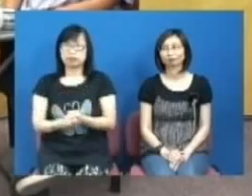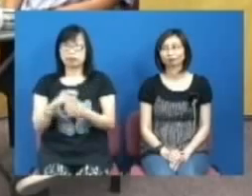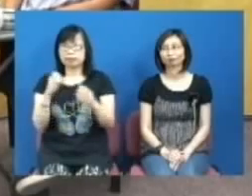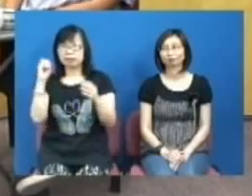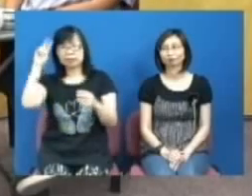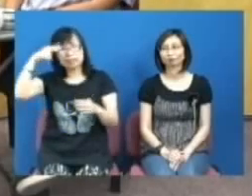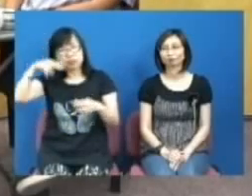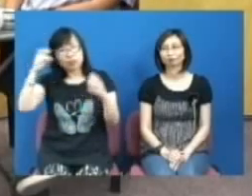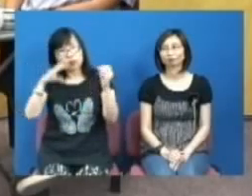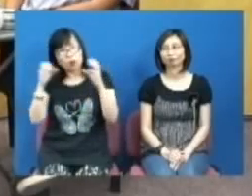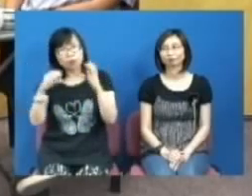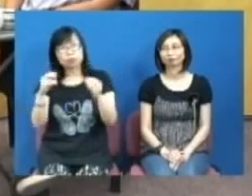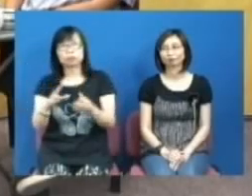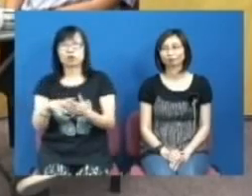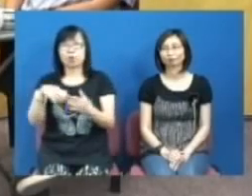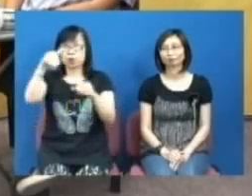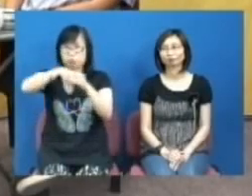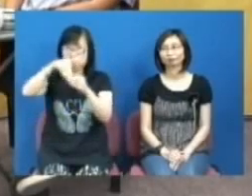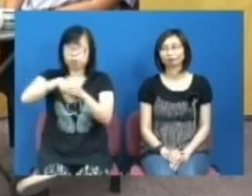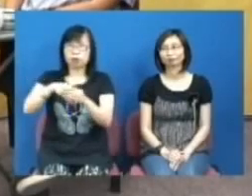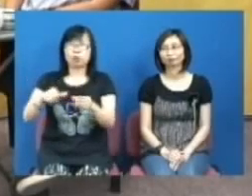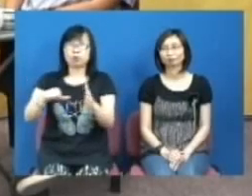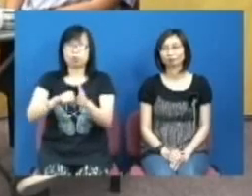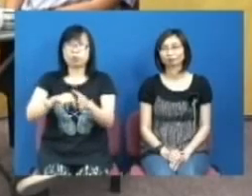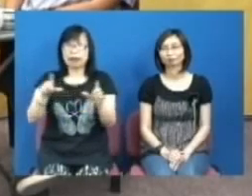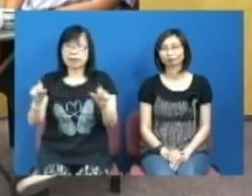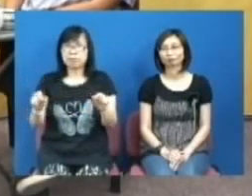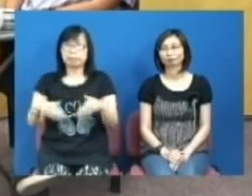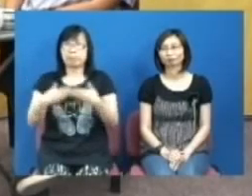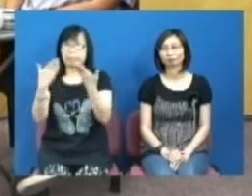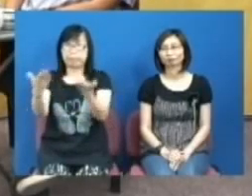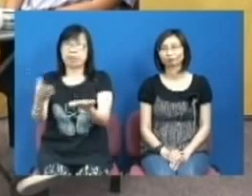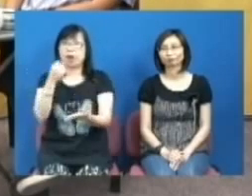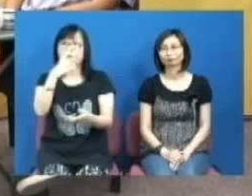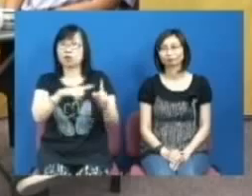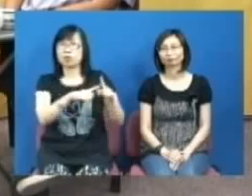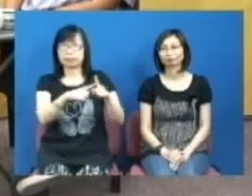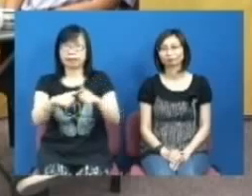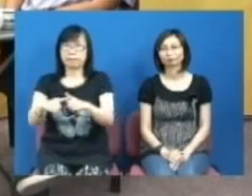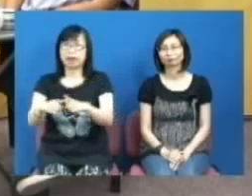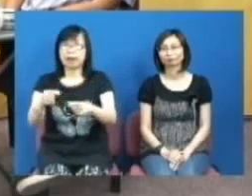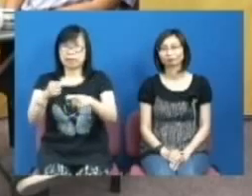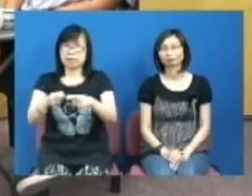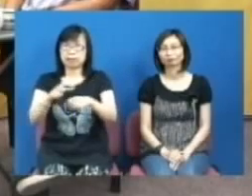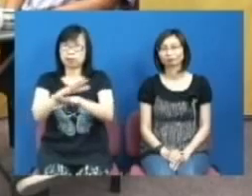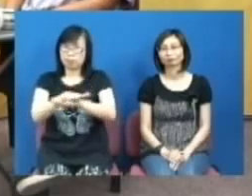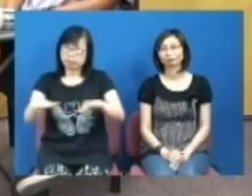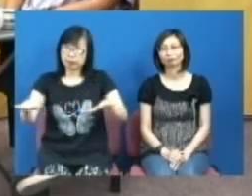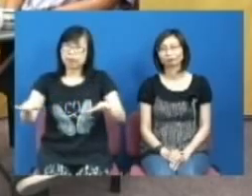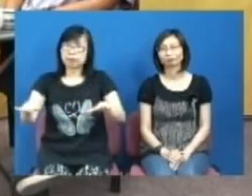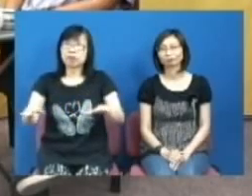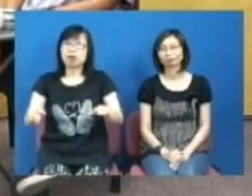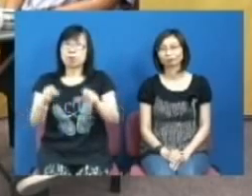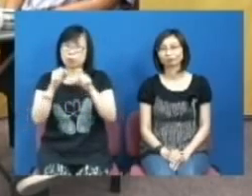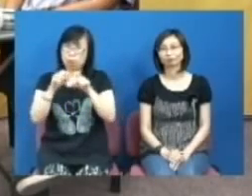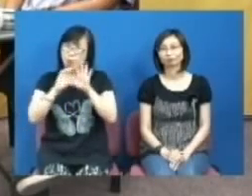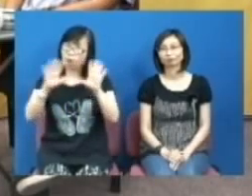所有選舉最重大嘅意義就係俾選民喺一個公平公正、公